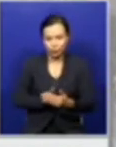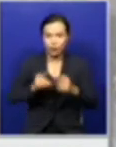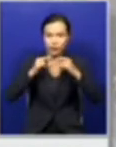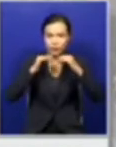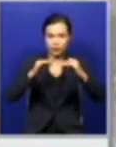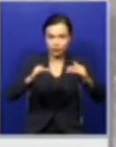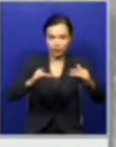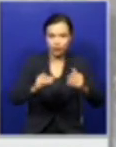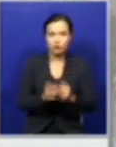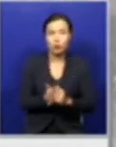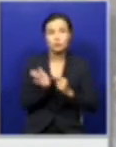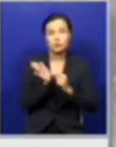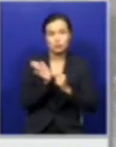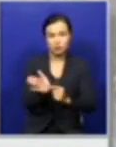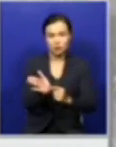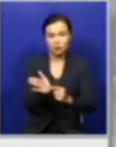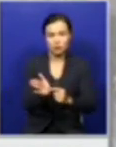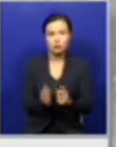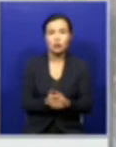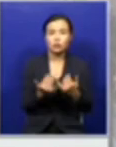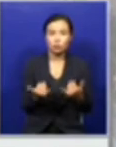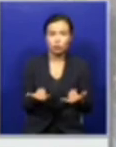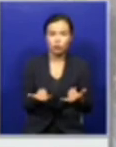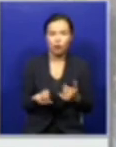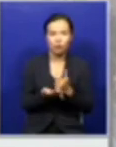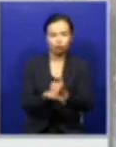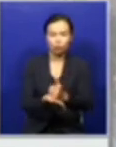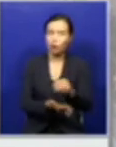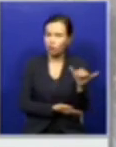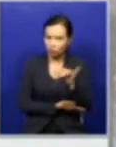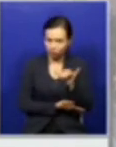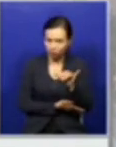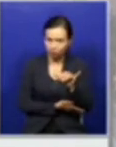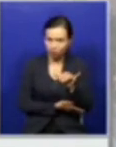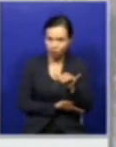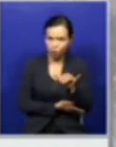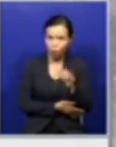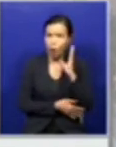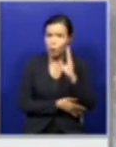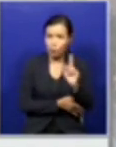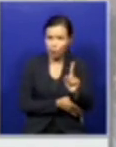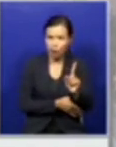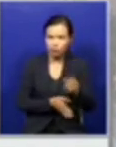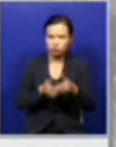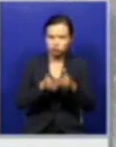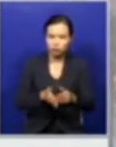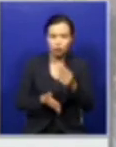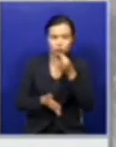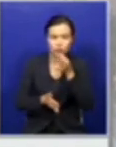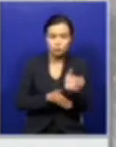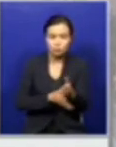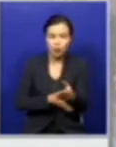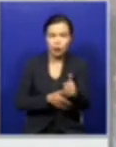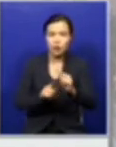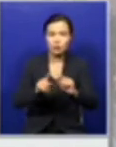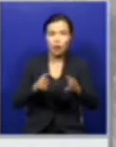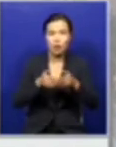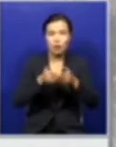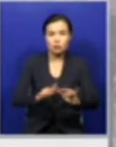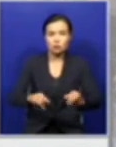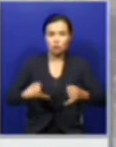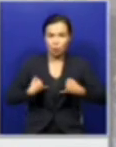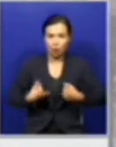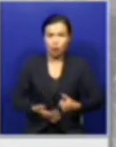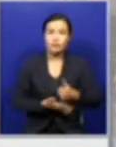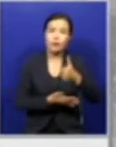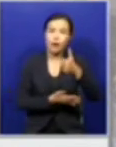าที่เสนอไปยังไม่รับการเยียวยาว่าจะได้เมื่อไหร่แต่ปัจจุบันนี้เจ้าของเรือได้รับแล้ว